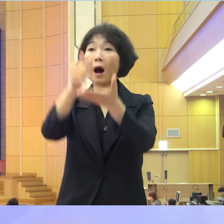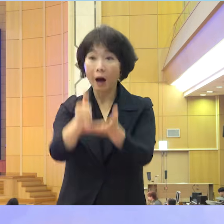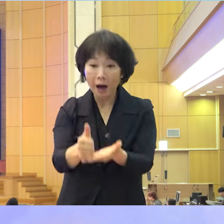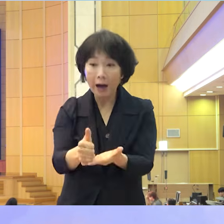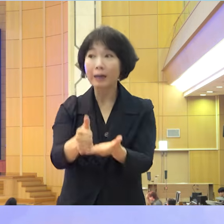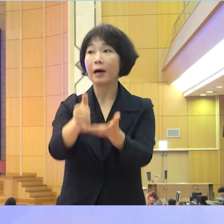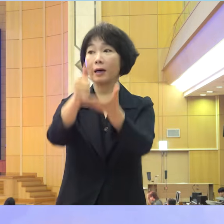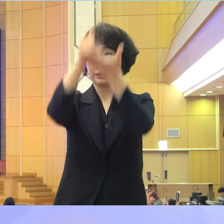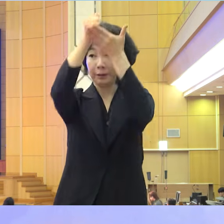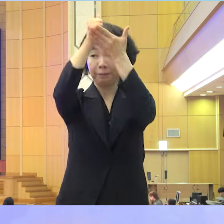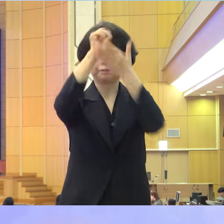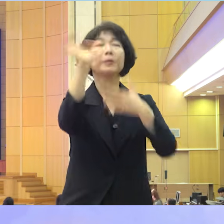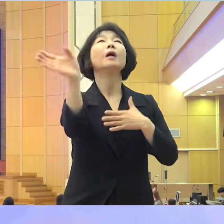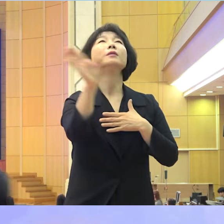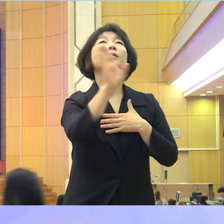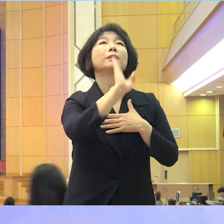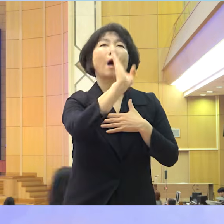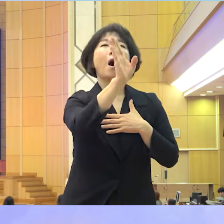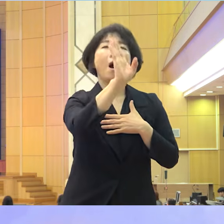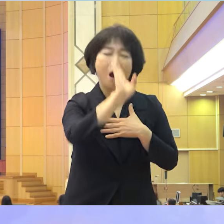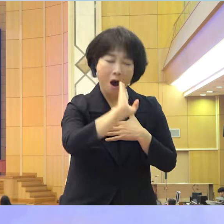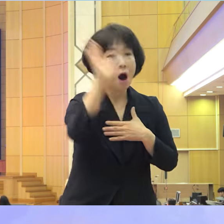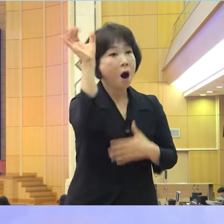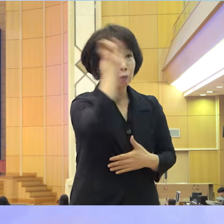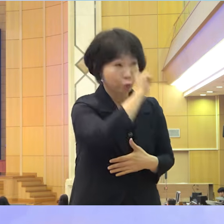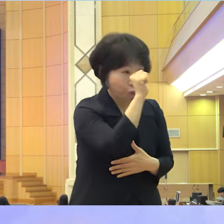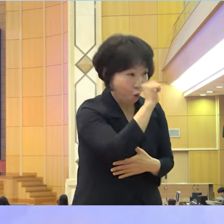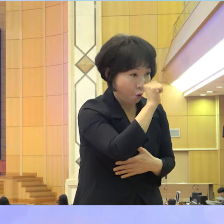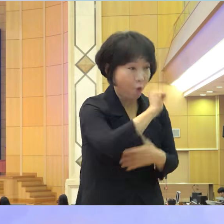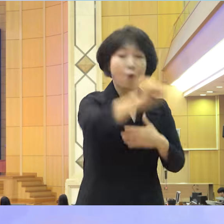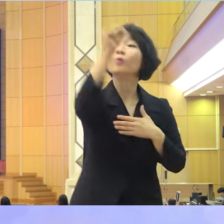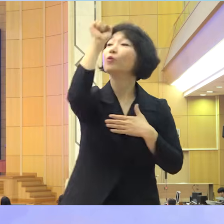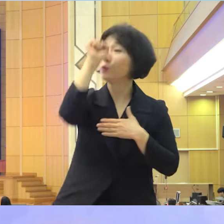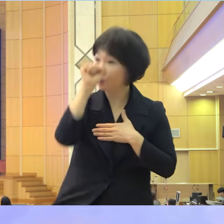좋으신 하나님, 참